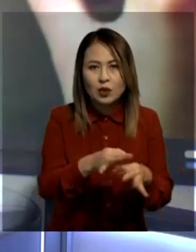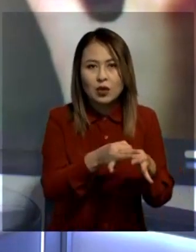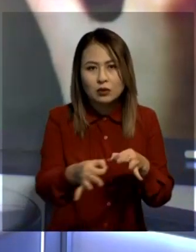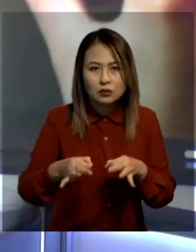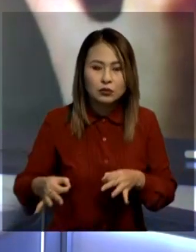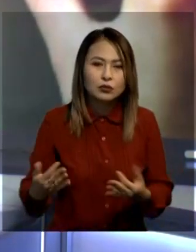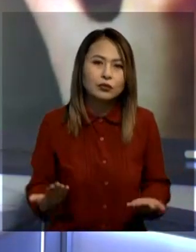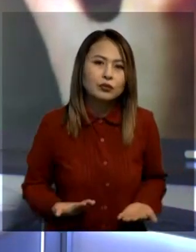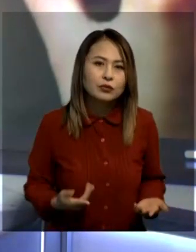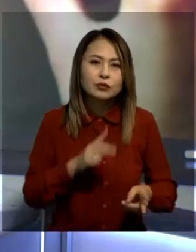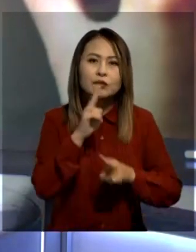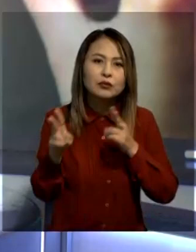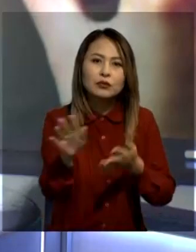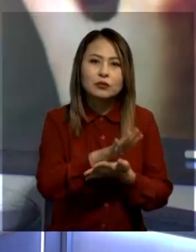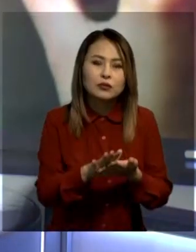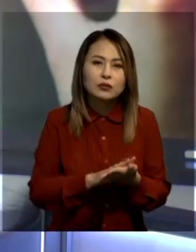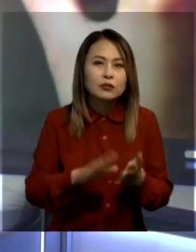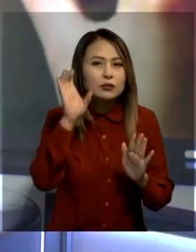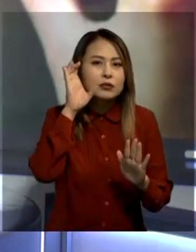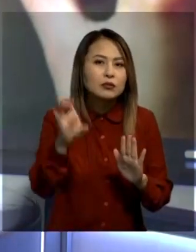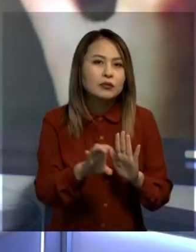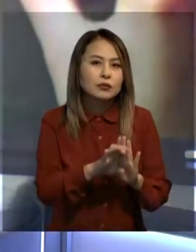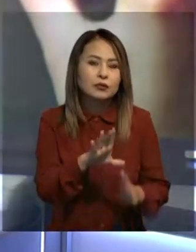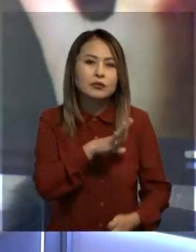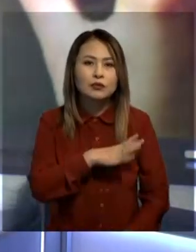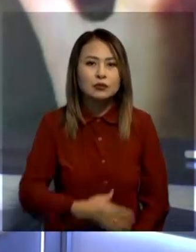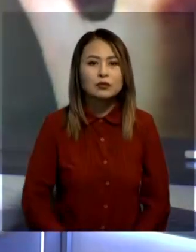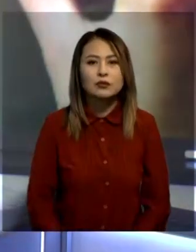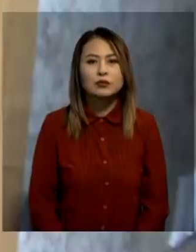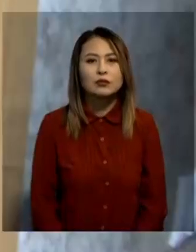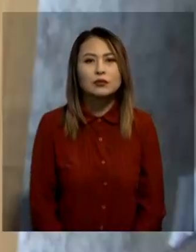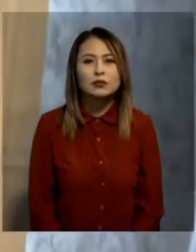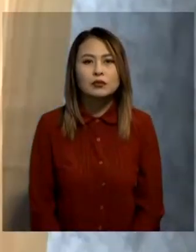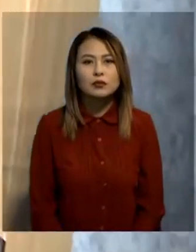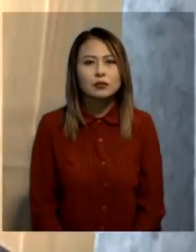көп. Өңірдегі әріптесім тұрғындардың арыз шағымын тыңдап қайтты.